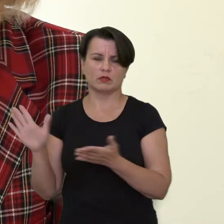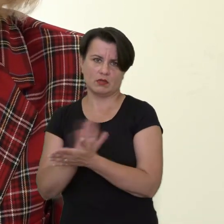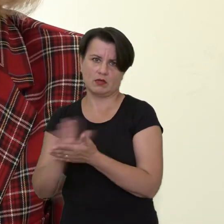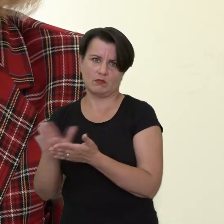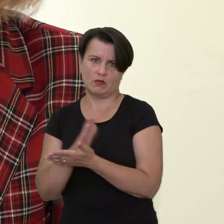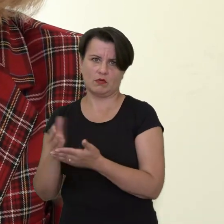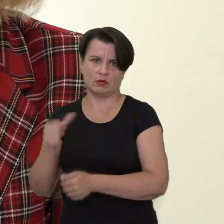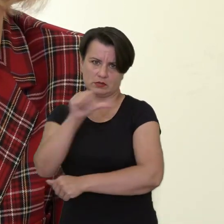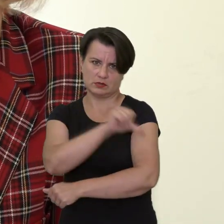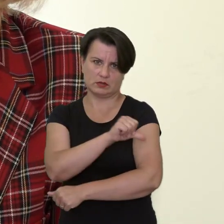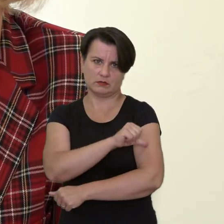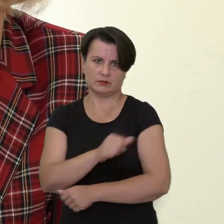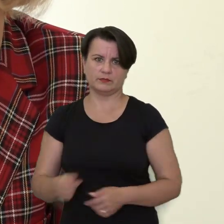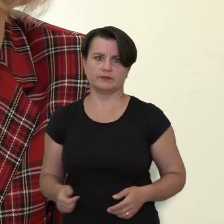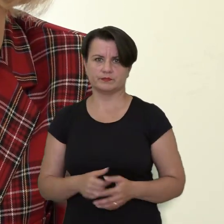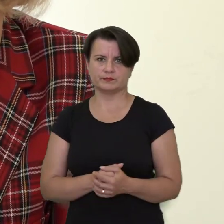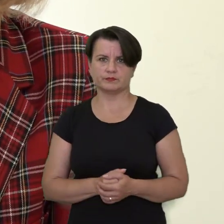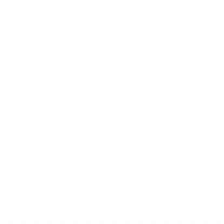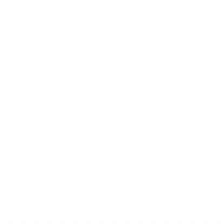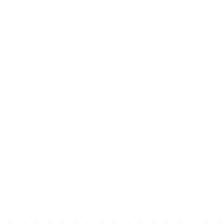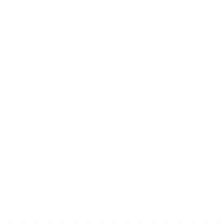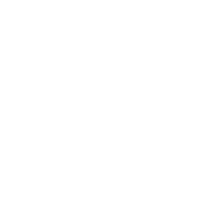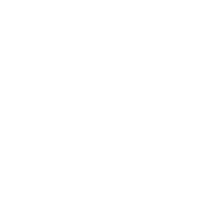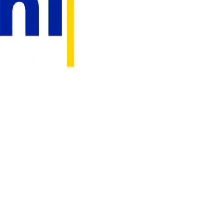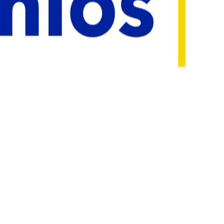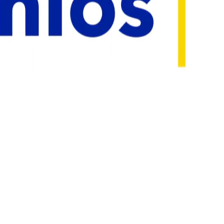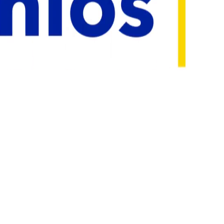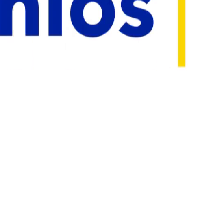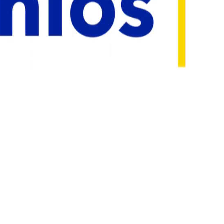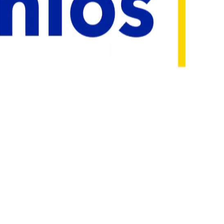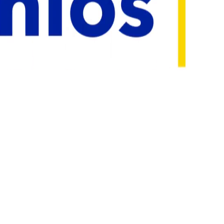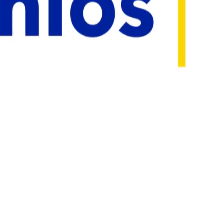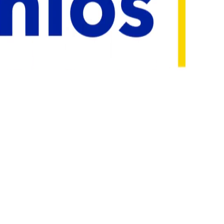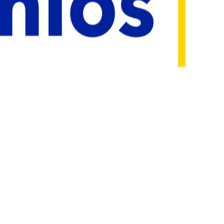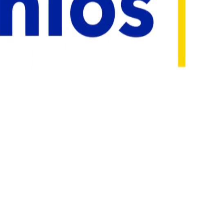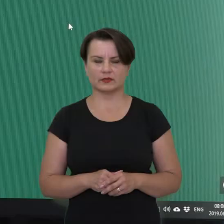ar galėtume tai padaryti valstybės biudžeto lėšomis.